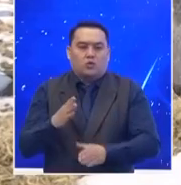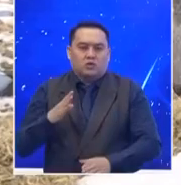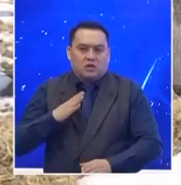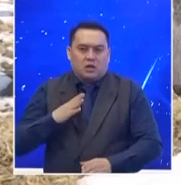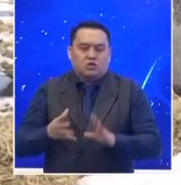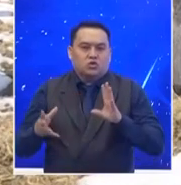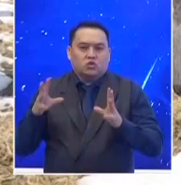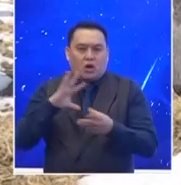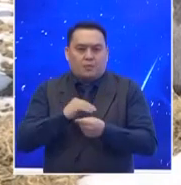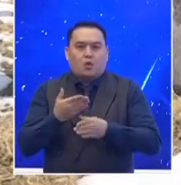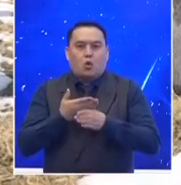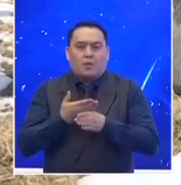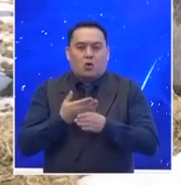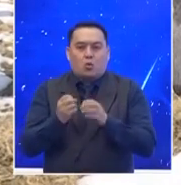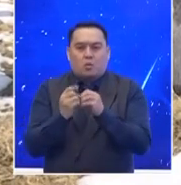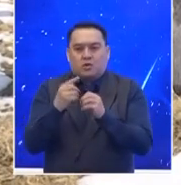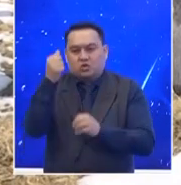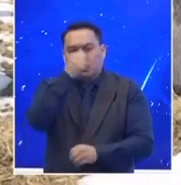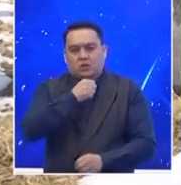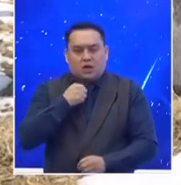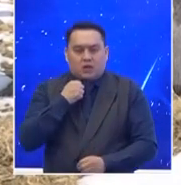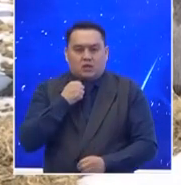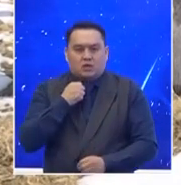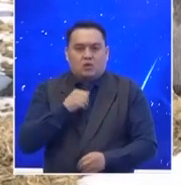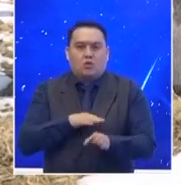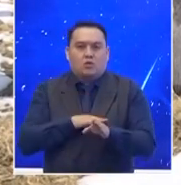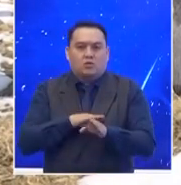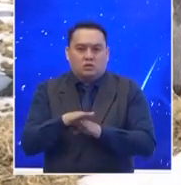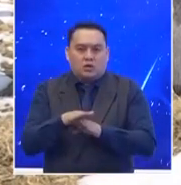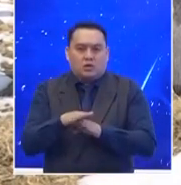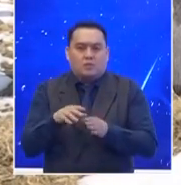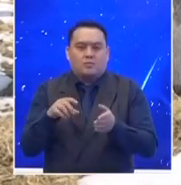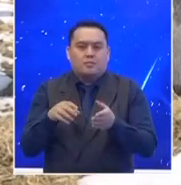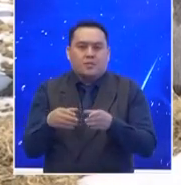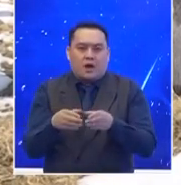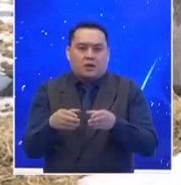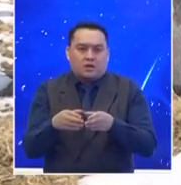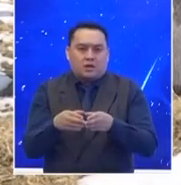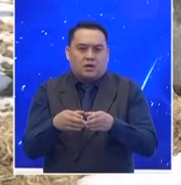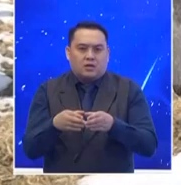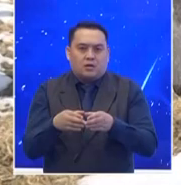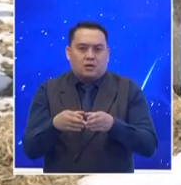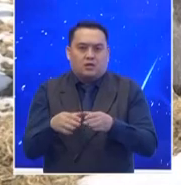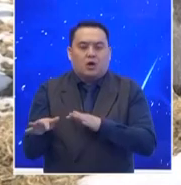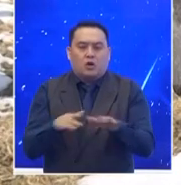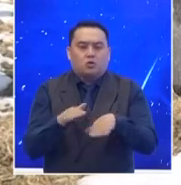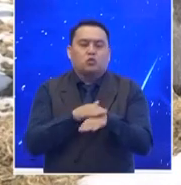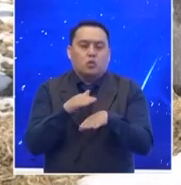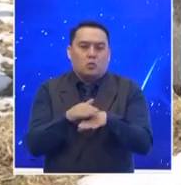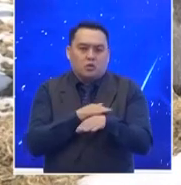болатын. Жалпы бұндай көмекті біз 2011 жылдан бері жасап келеміз. Партиялық жоба негізінде де, одан бөлек қайырымдылық шара ретінде